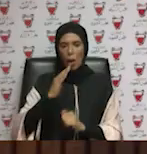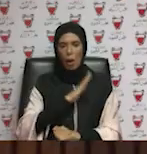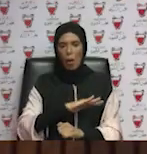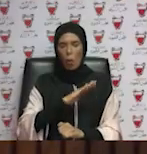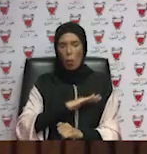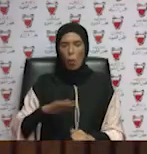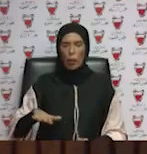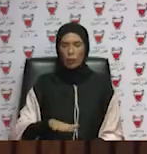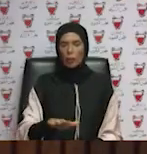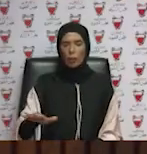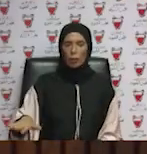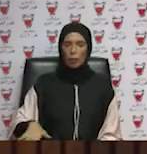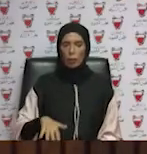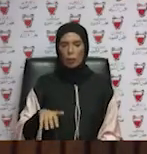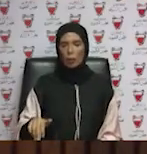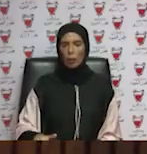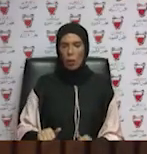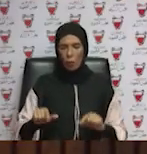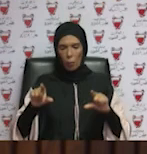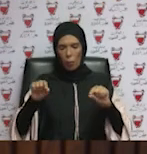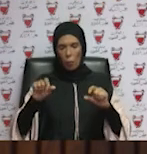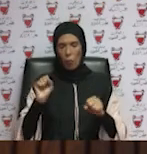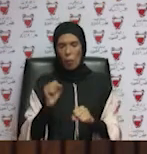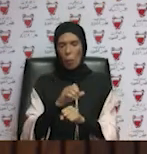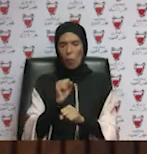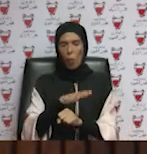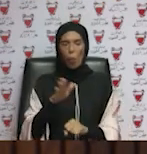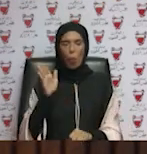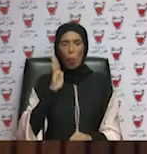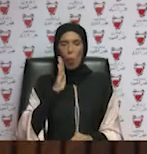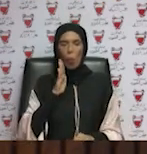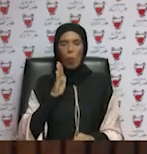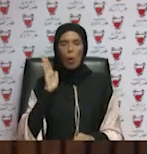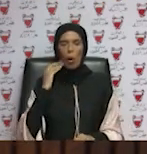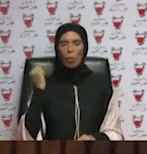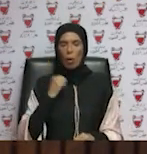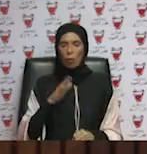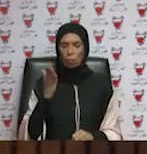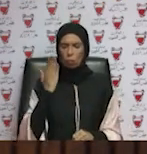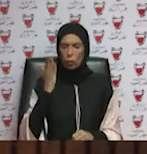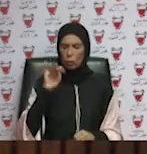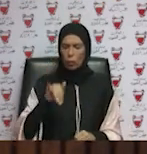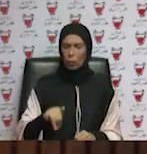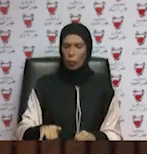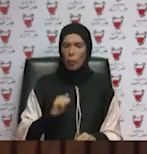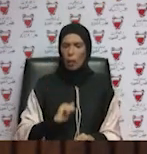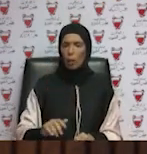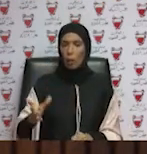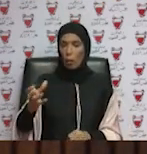الوطنية وتحسين جودة التعليم والتدريب وتعزيز المهارات